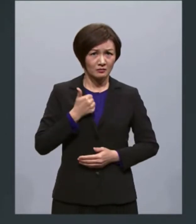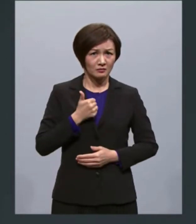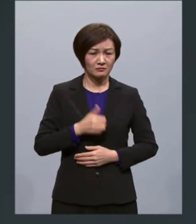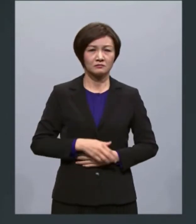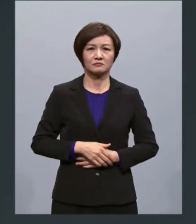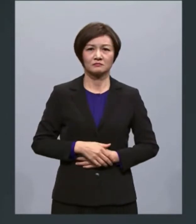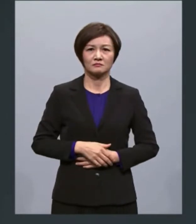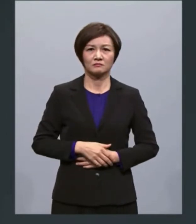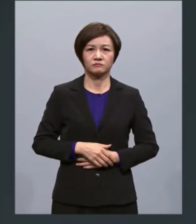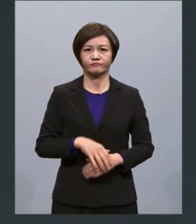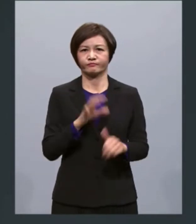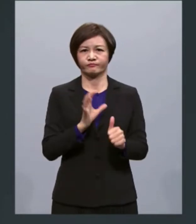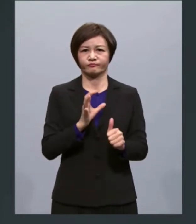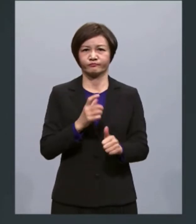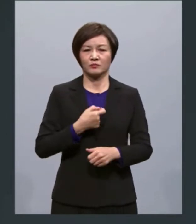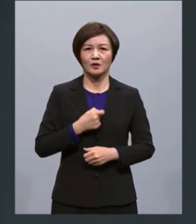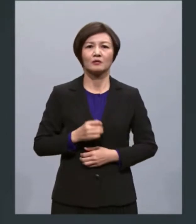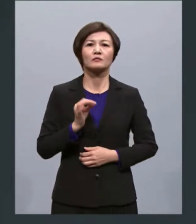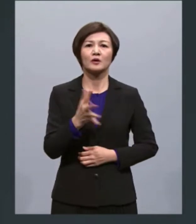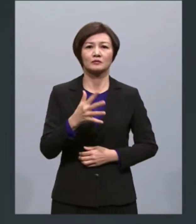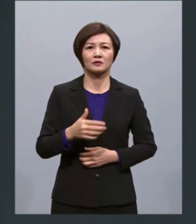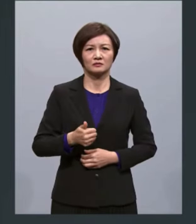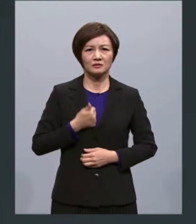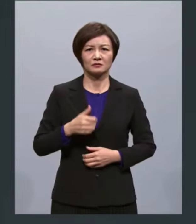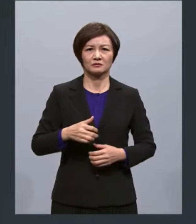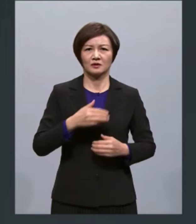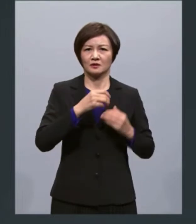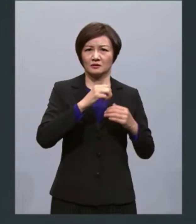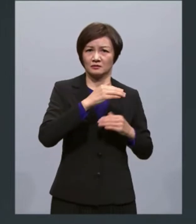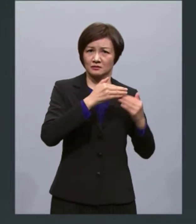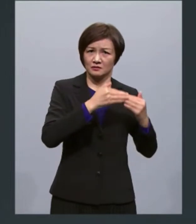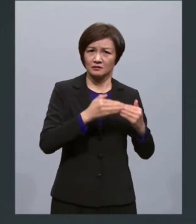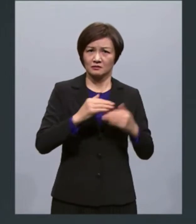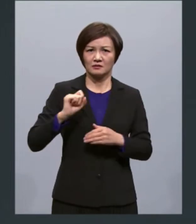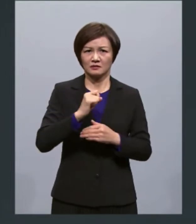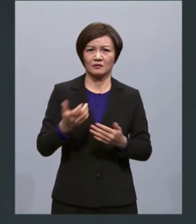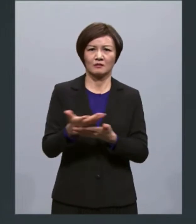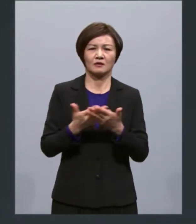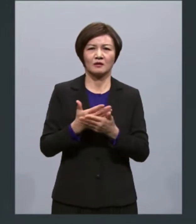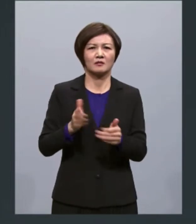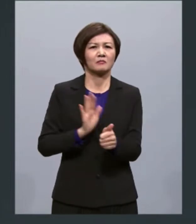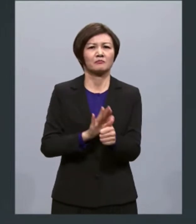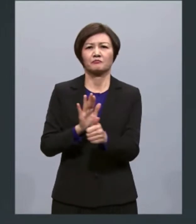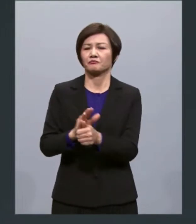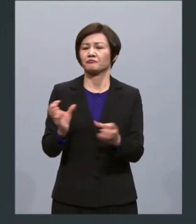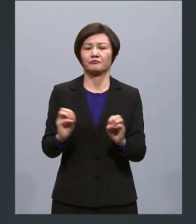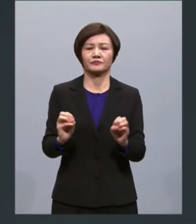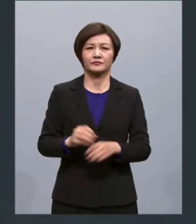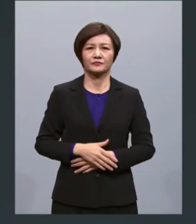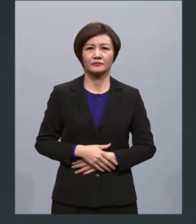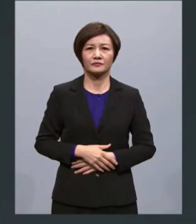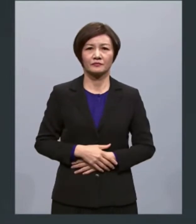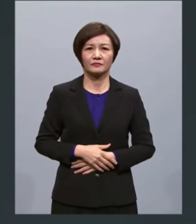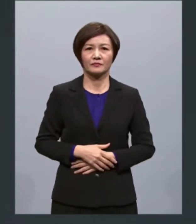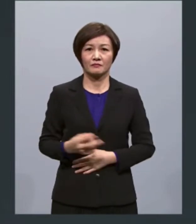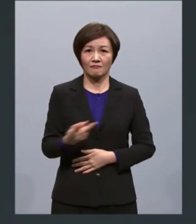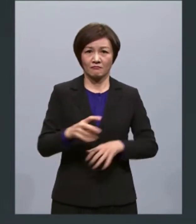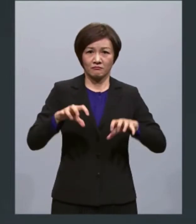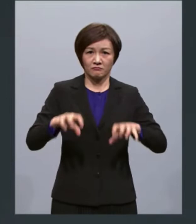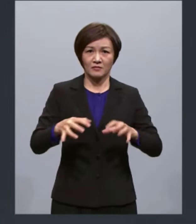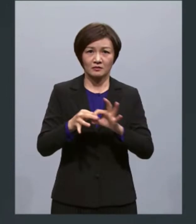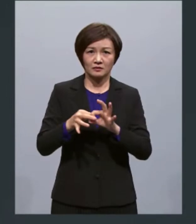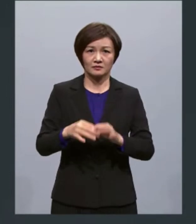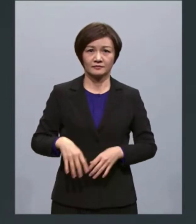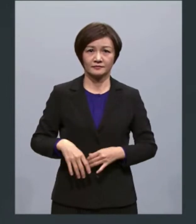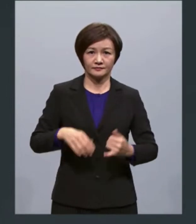须严厉谴责，因为这个无助于两岸之间的沟通和交流。所谓的两岸关系，不是台